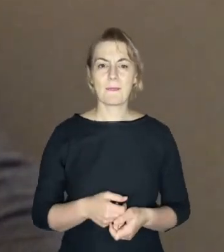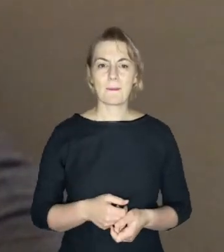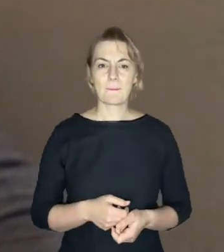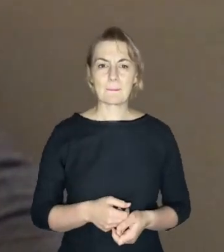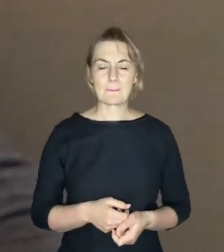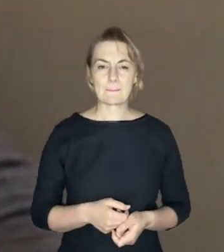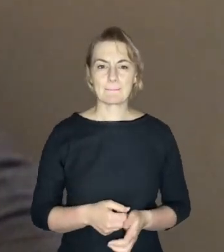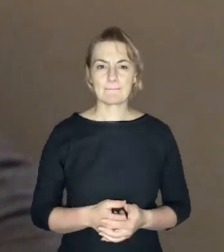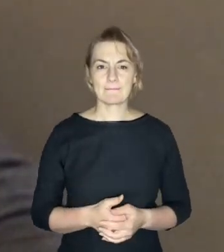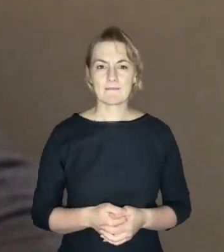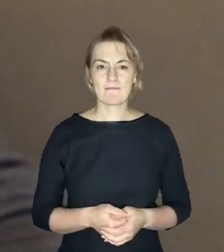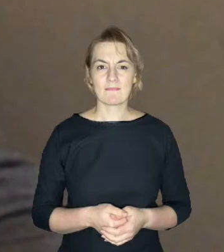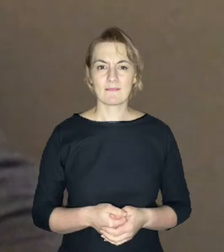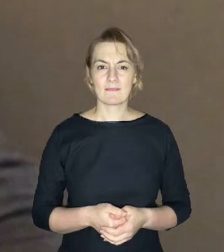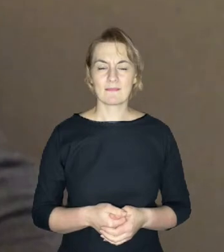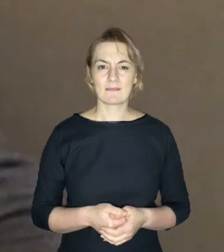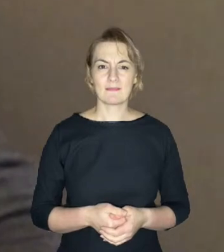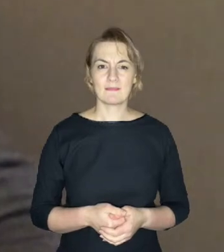Natomiast no,